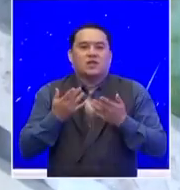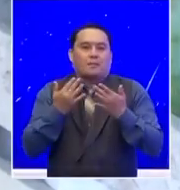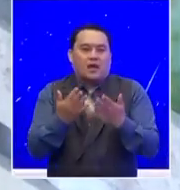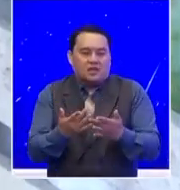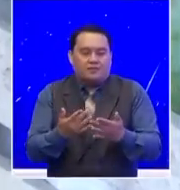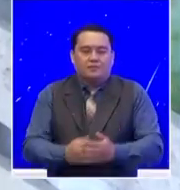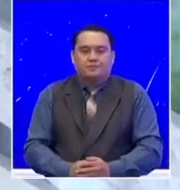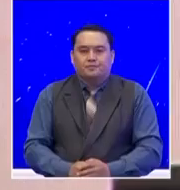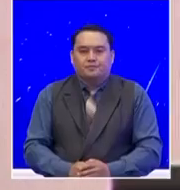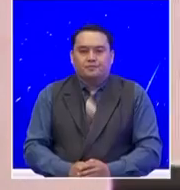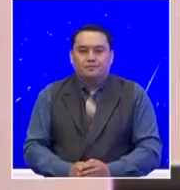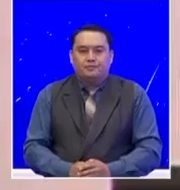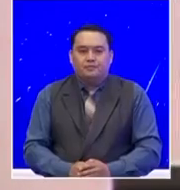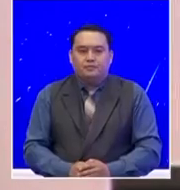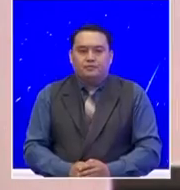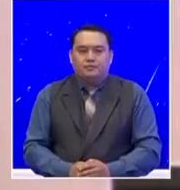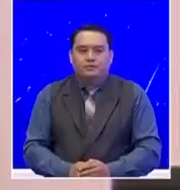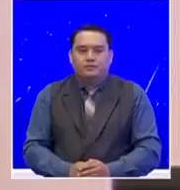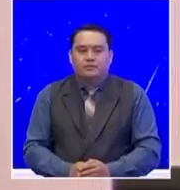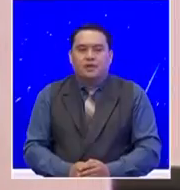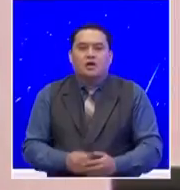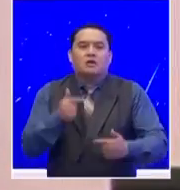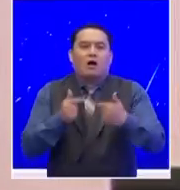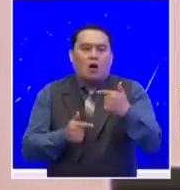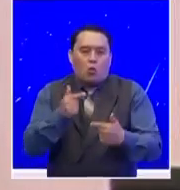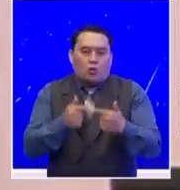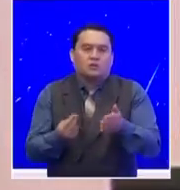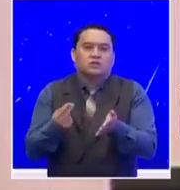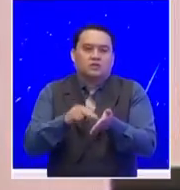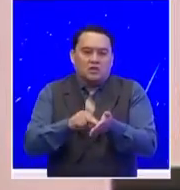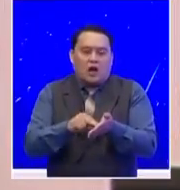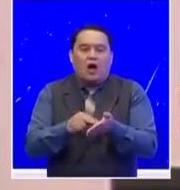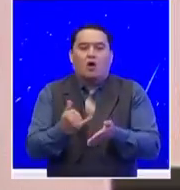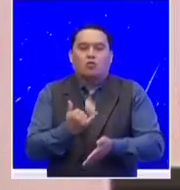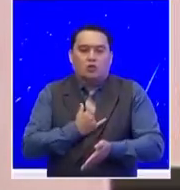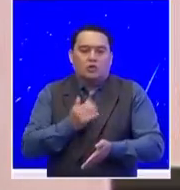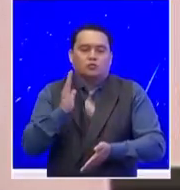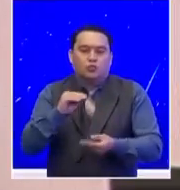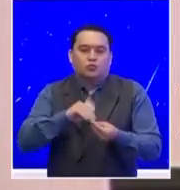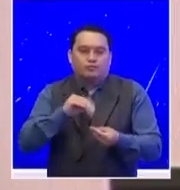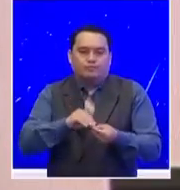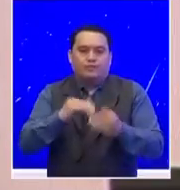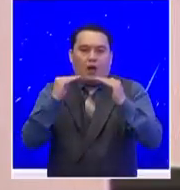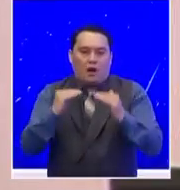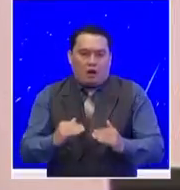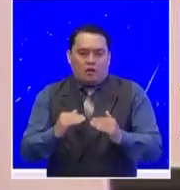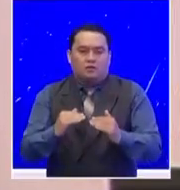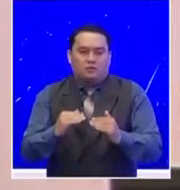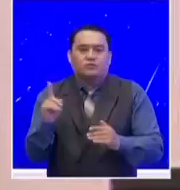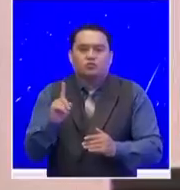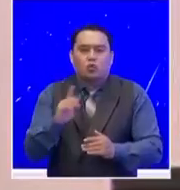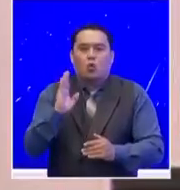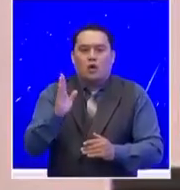крупными потребителями. И расширится конкуренция, и, соответственно, ценообразование сформируется справедливое, потому